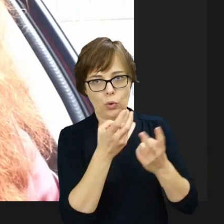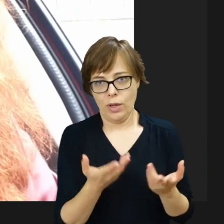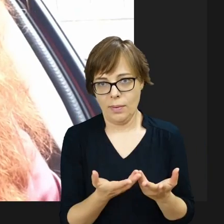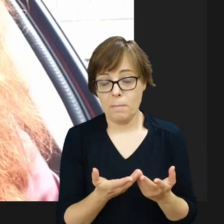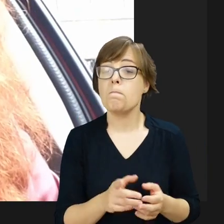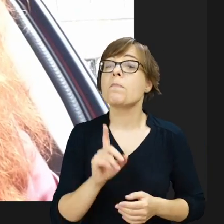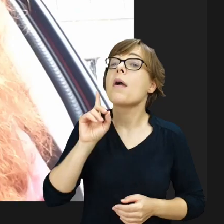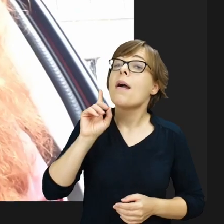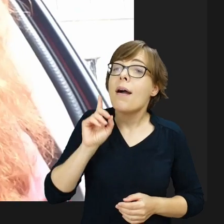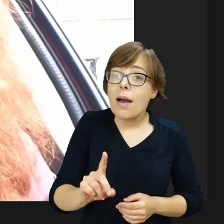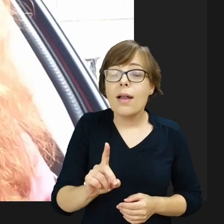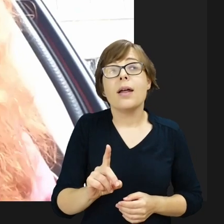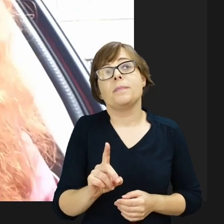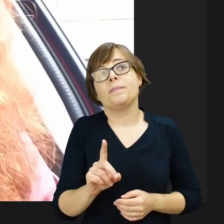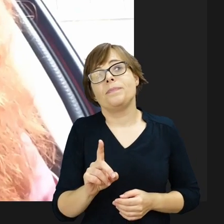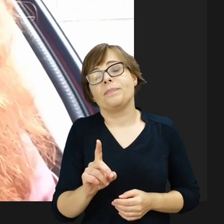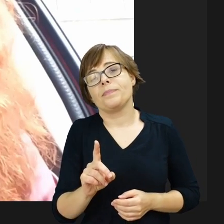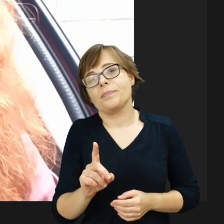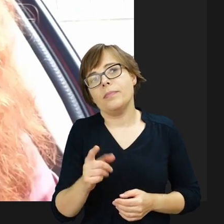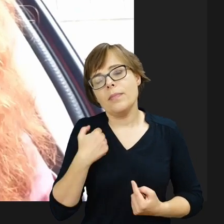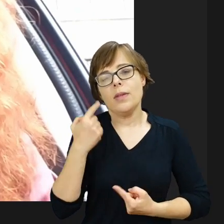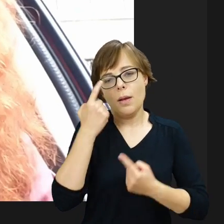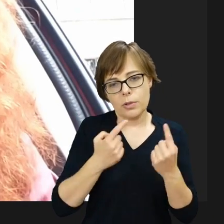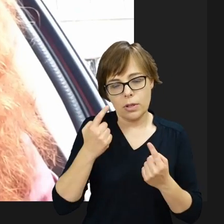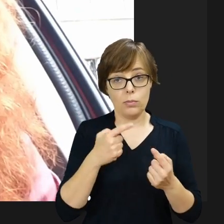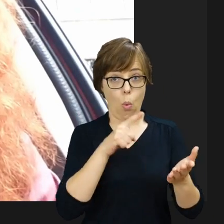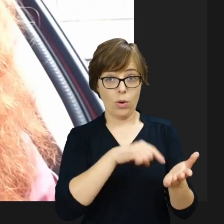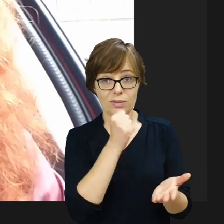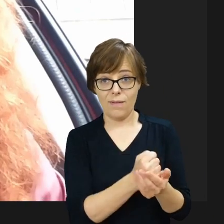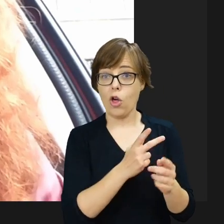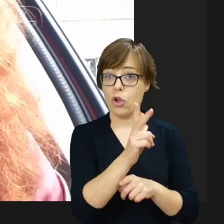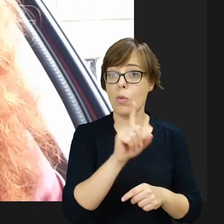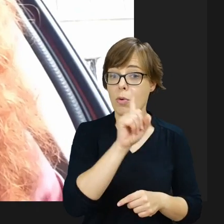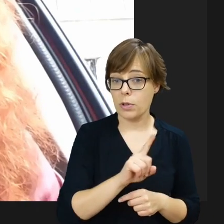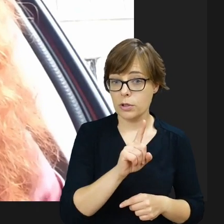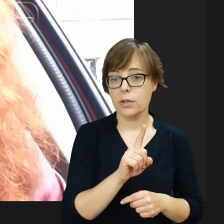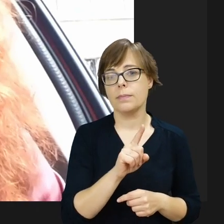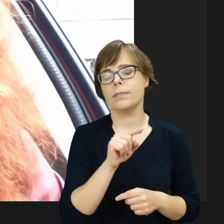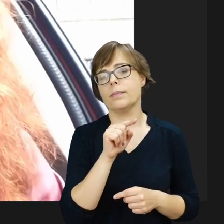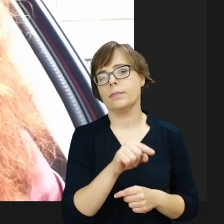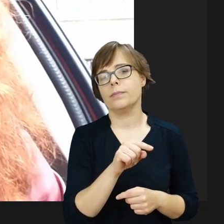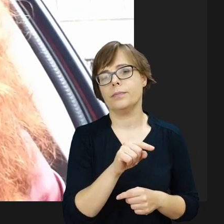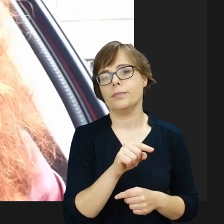uczynić jakiś w ustawie o dostępie do informacji publicznej